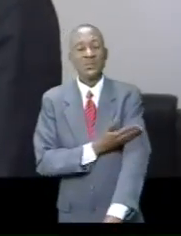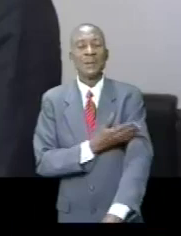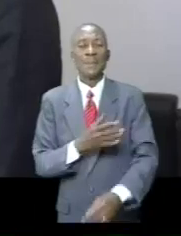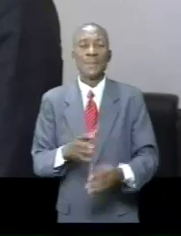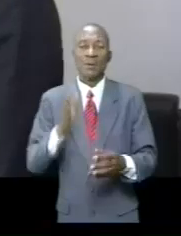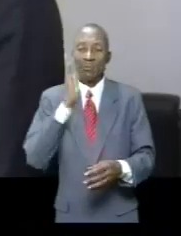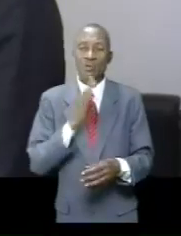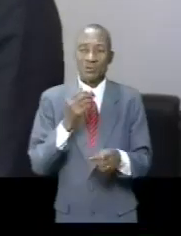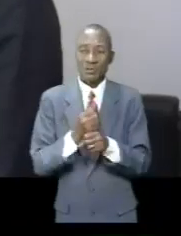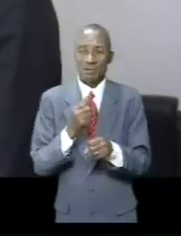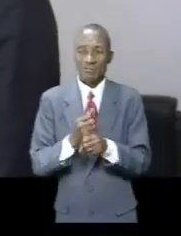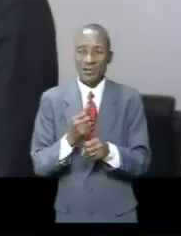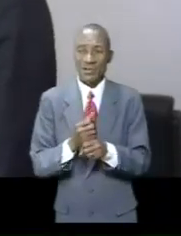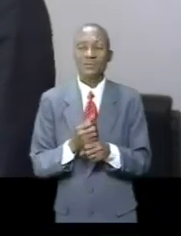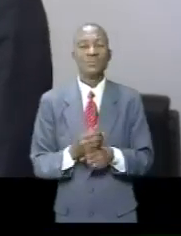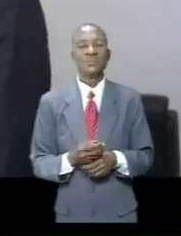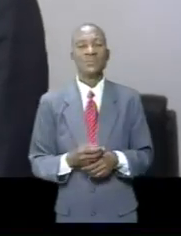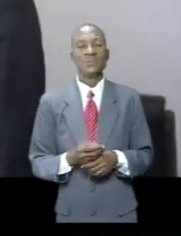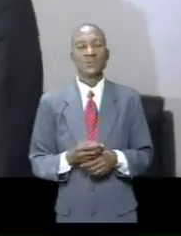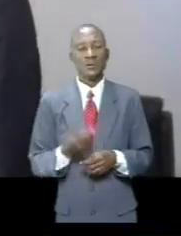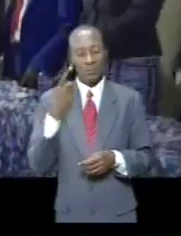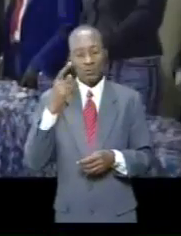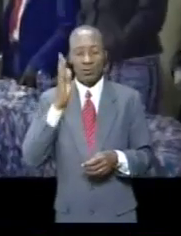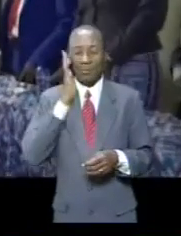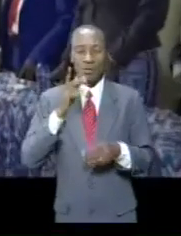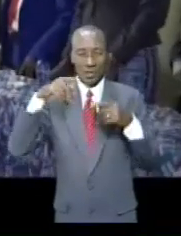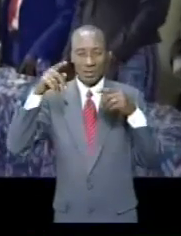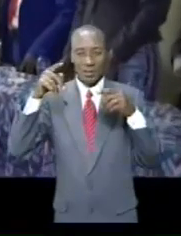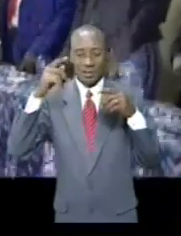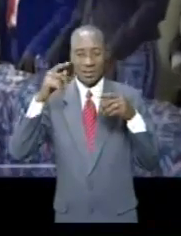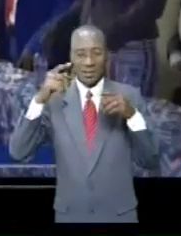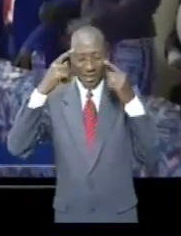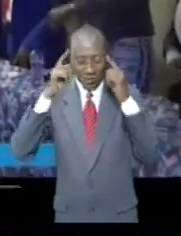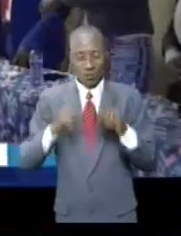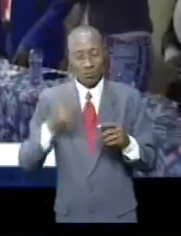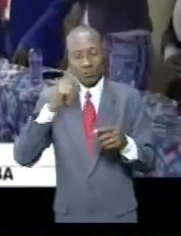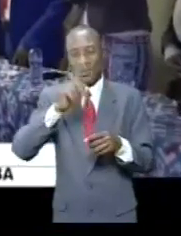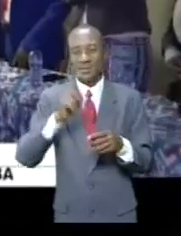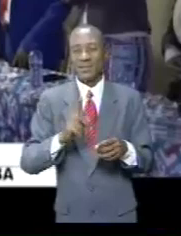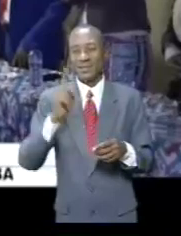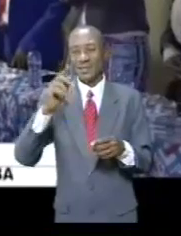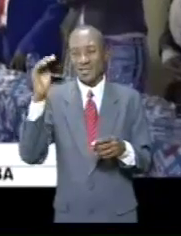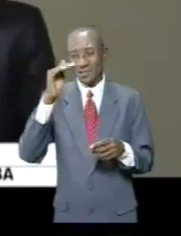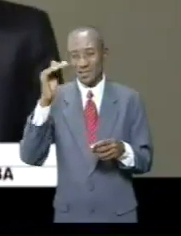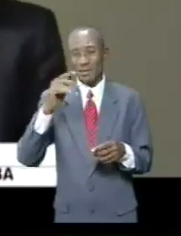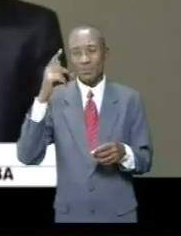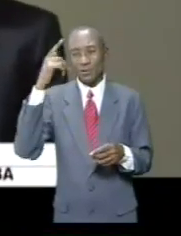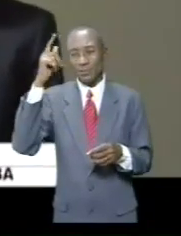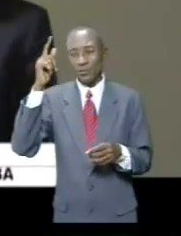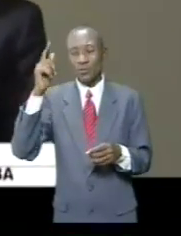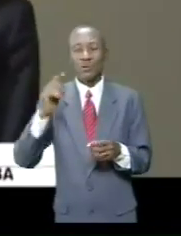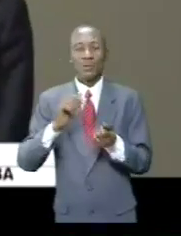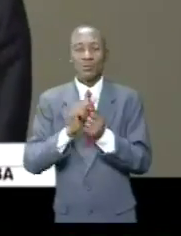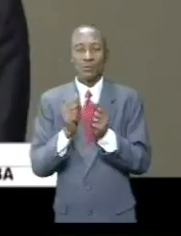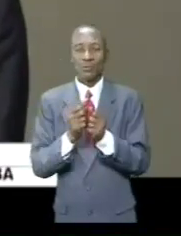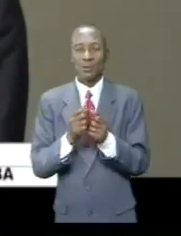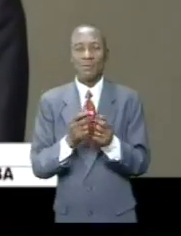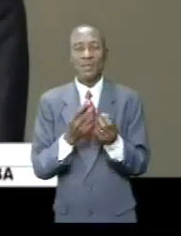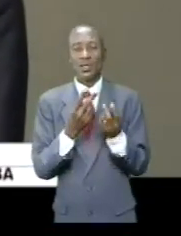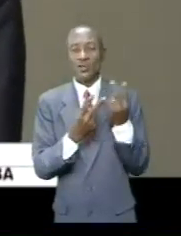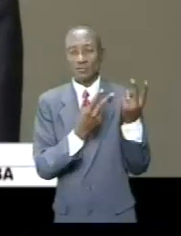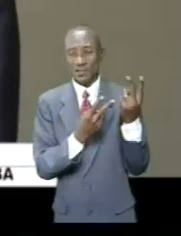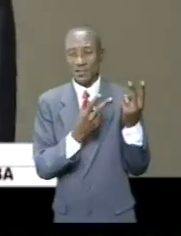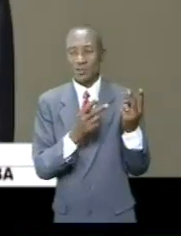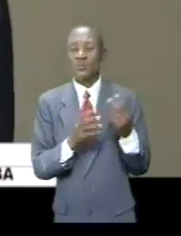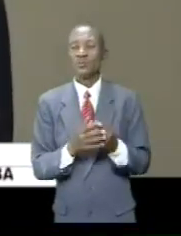la publication des rapports du 31 décembre de l'année en cours, lesquels va servir les pays pour le processus prochain de validation. Il a